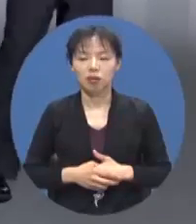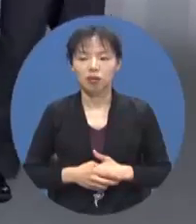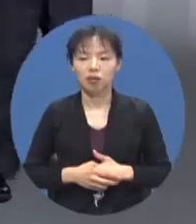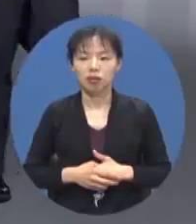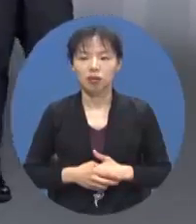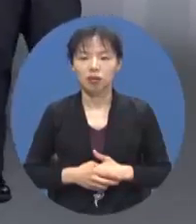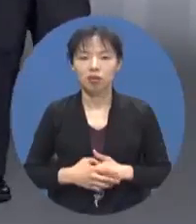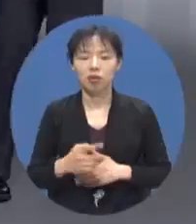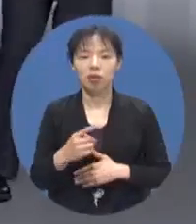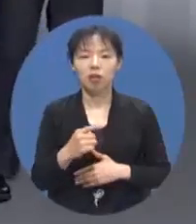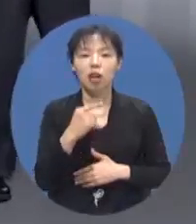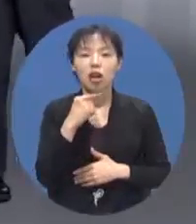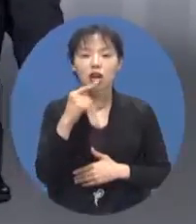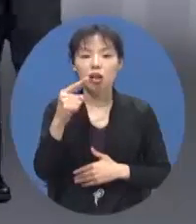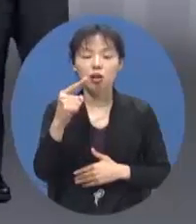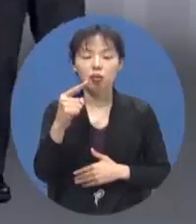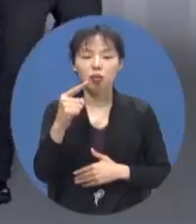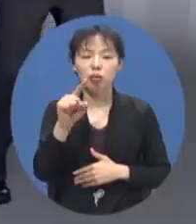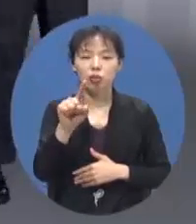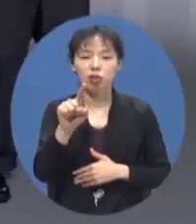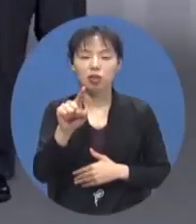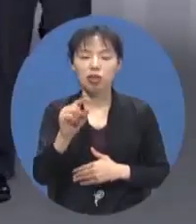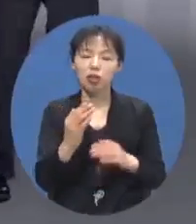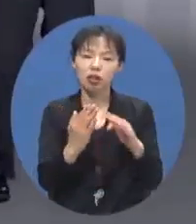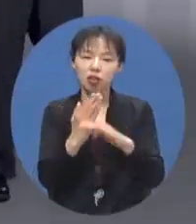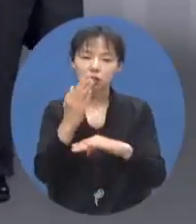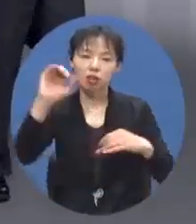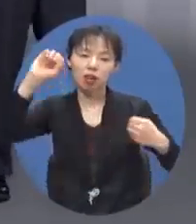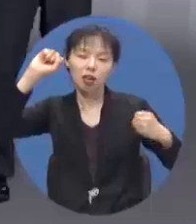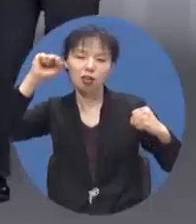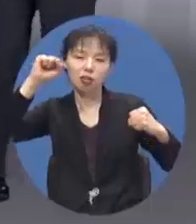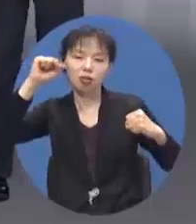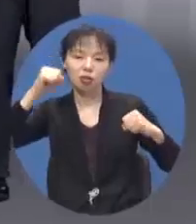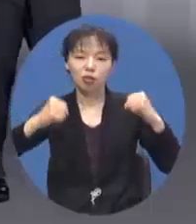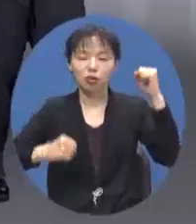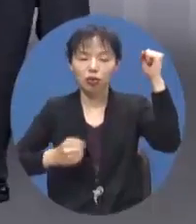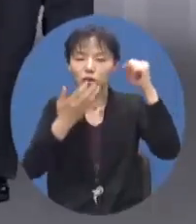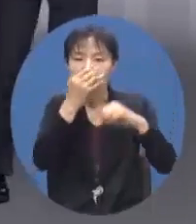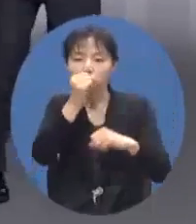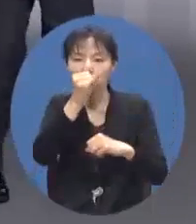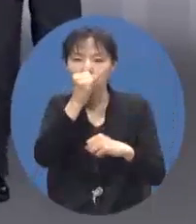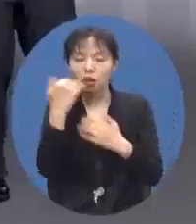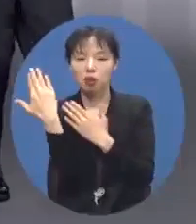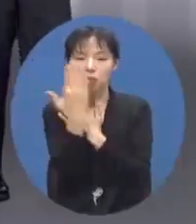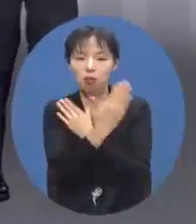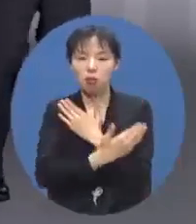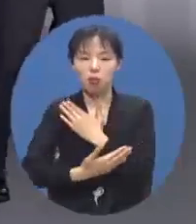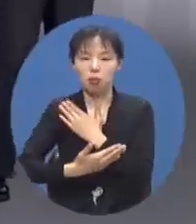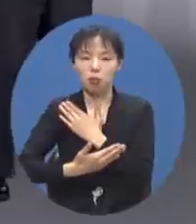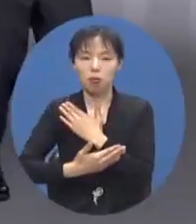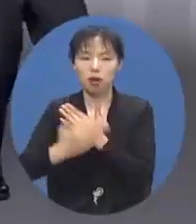1분 이상 이 동작을 즐길 수 있다면 당신은 신체 지능이 강점일 겁니다.